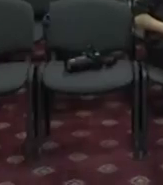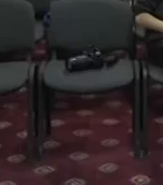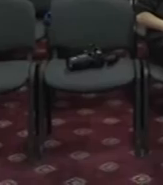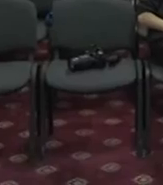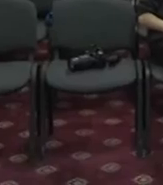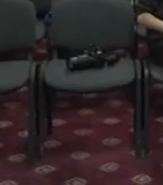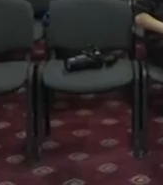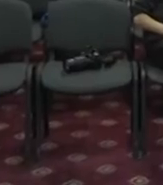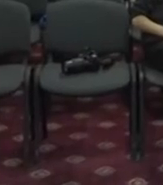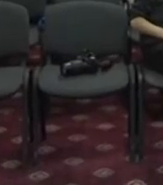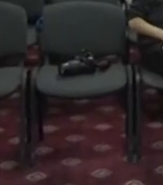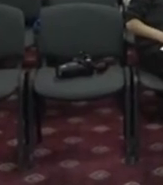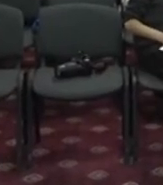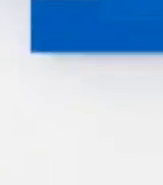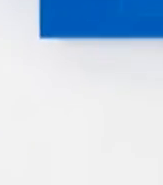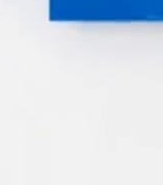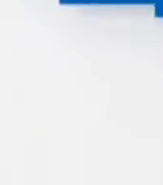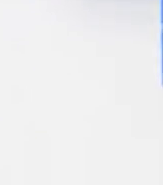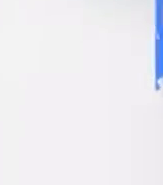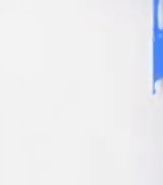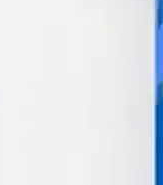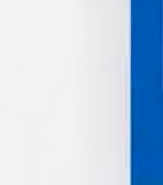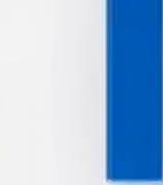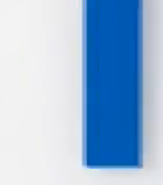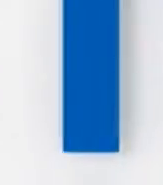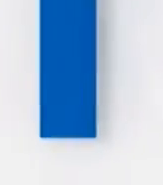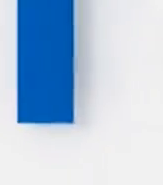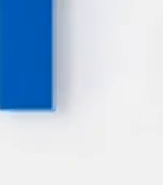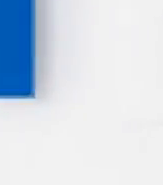Назар Волошинюк, телеканал «Буковина».